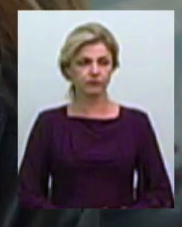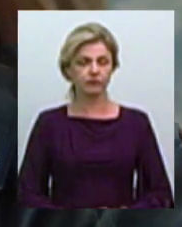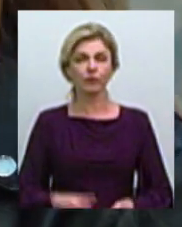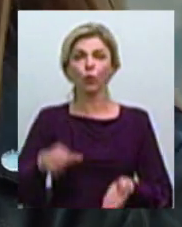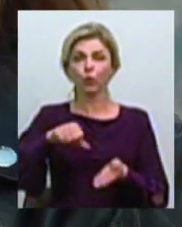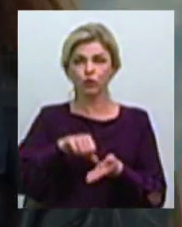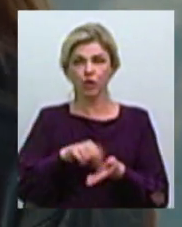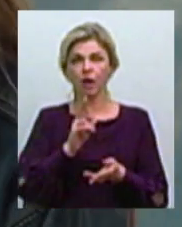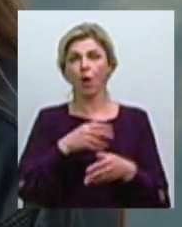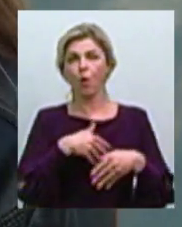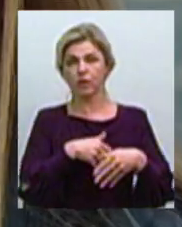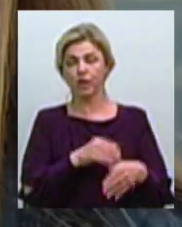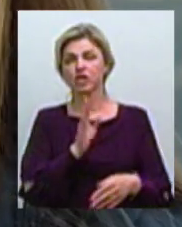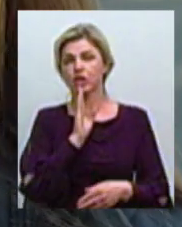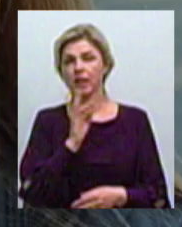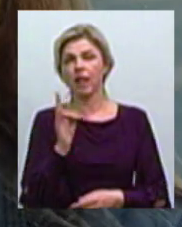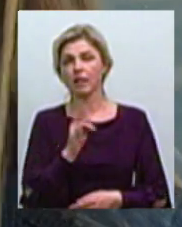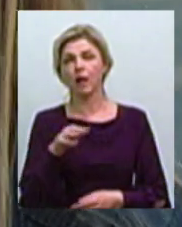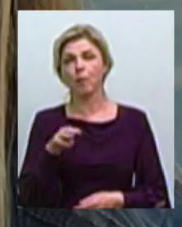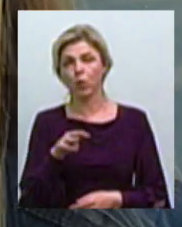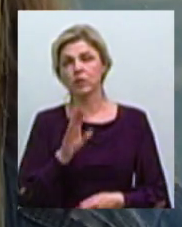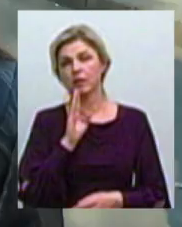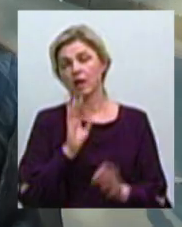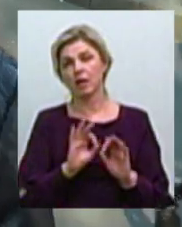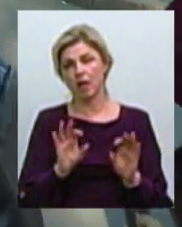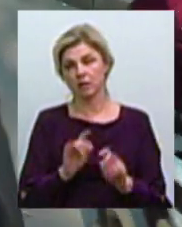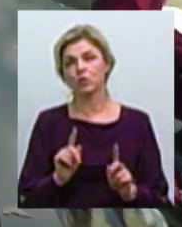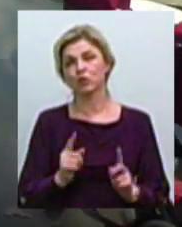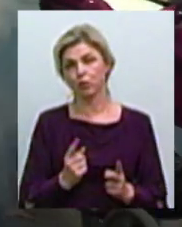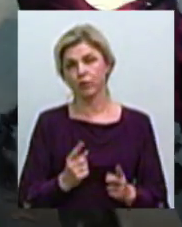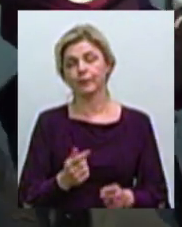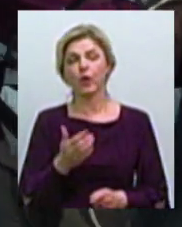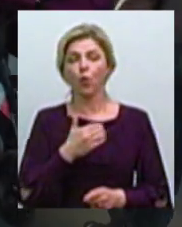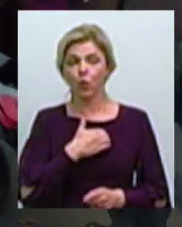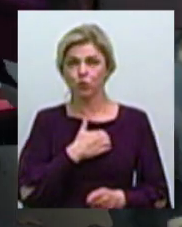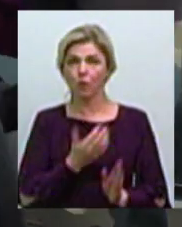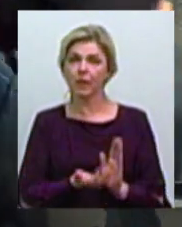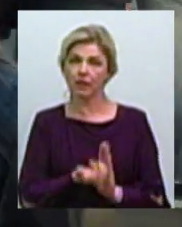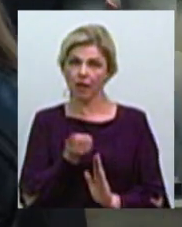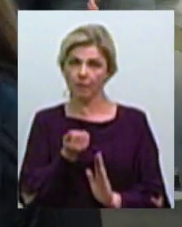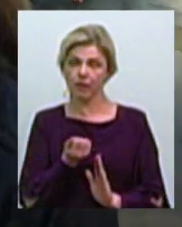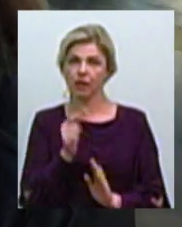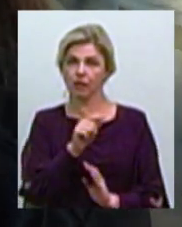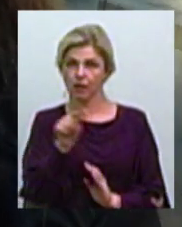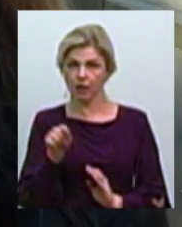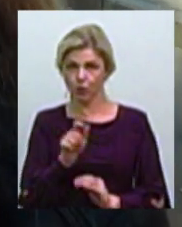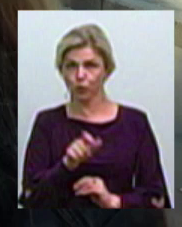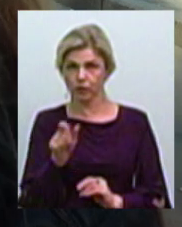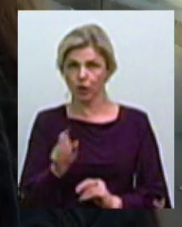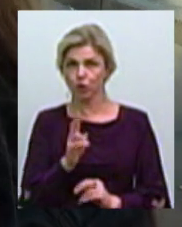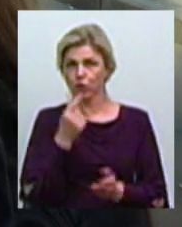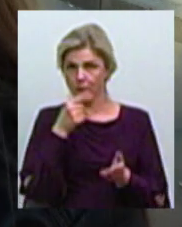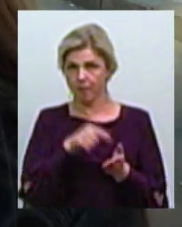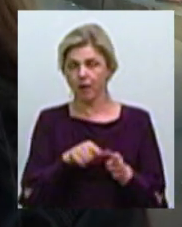Долучилась до ходи Наталія Мороз. Дівчина розповідає, чому. Я хочу підтримати тих людей, які потрапили в